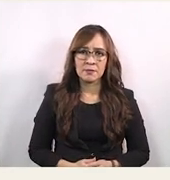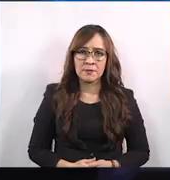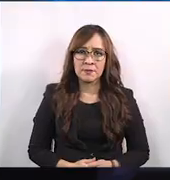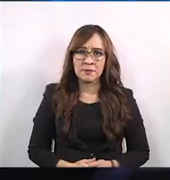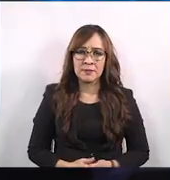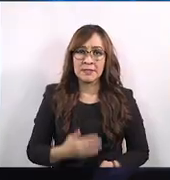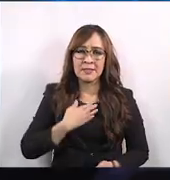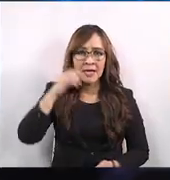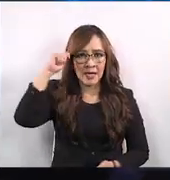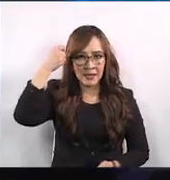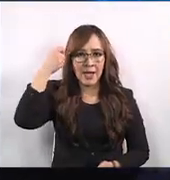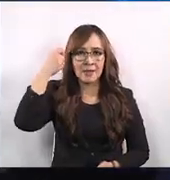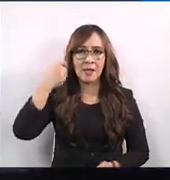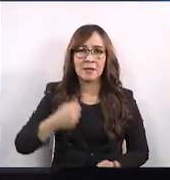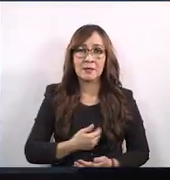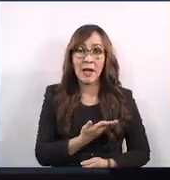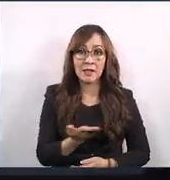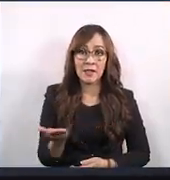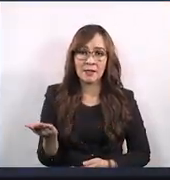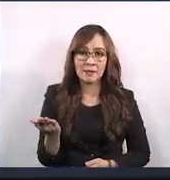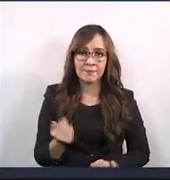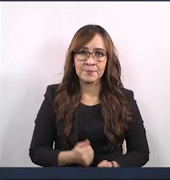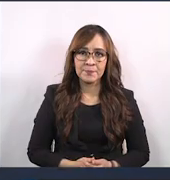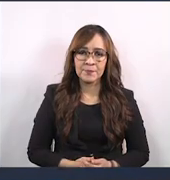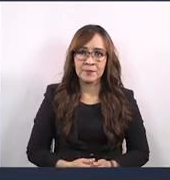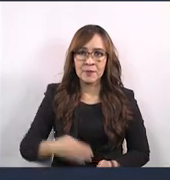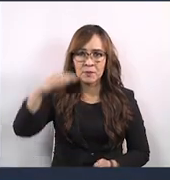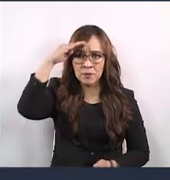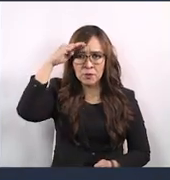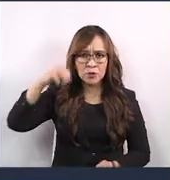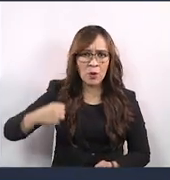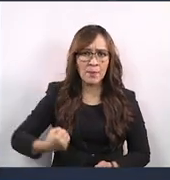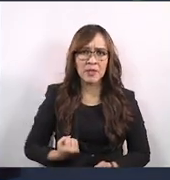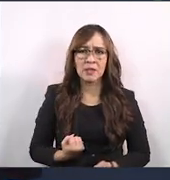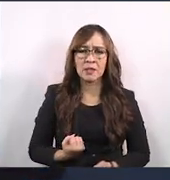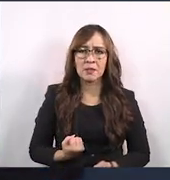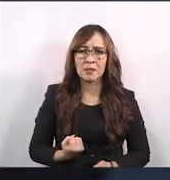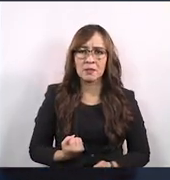Hai sebagai hamba Allah saya mau Ingatkan hai suami-suami